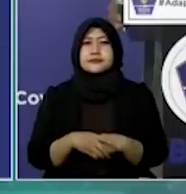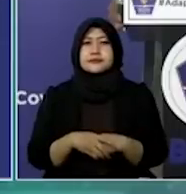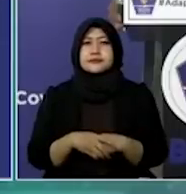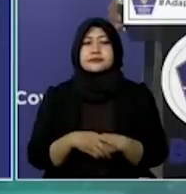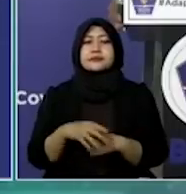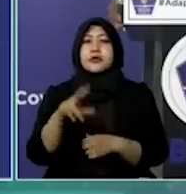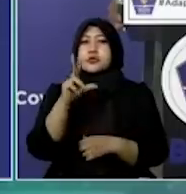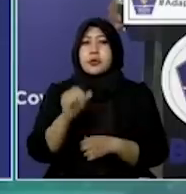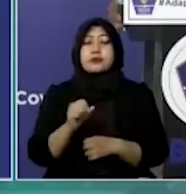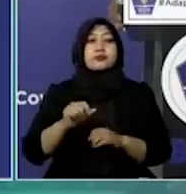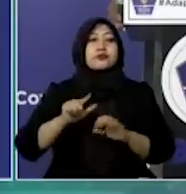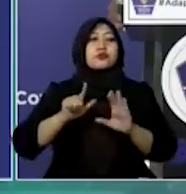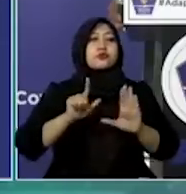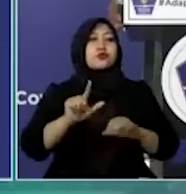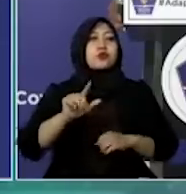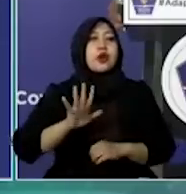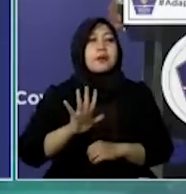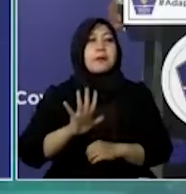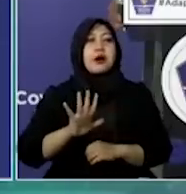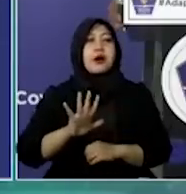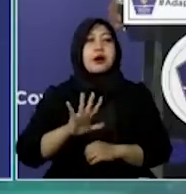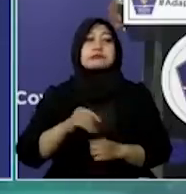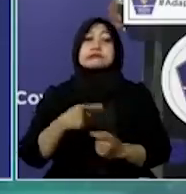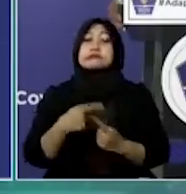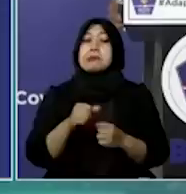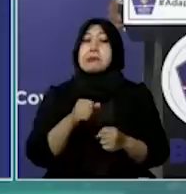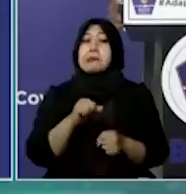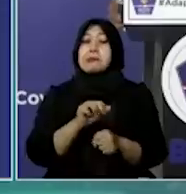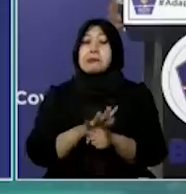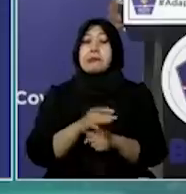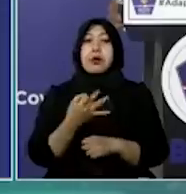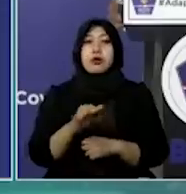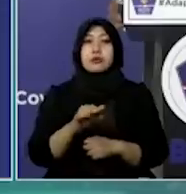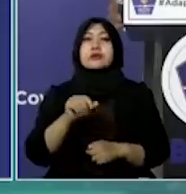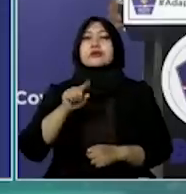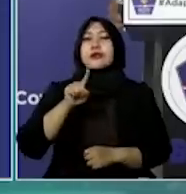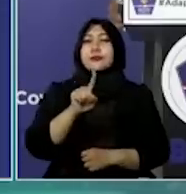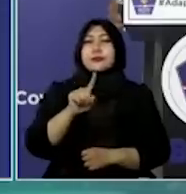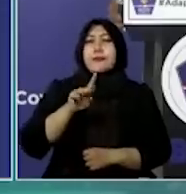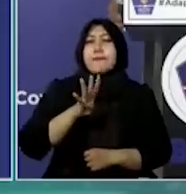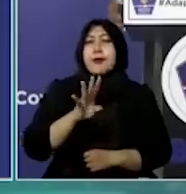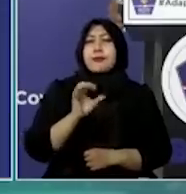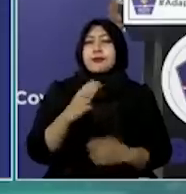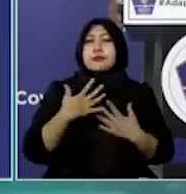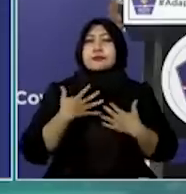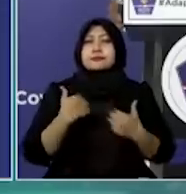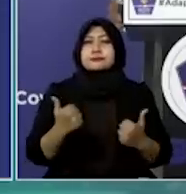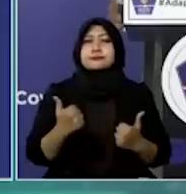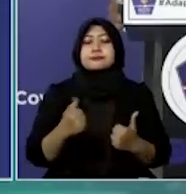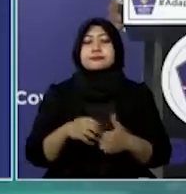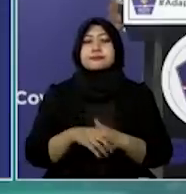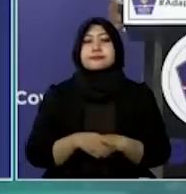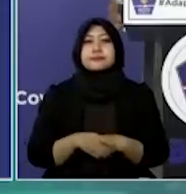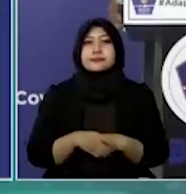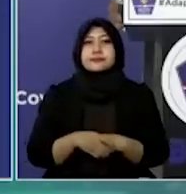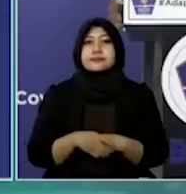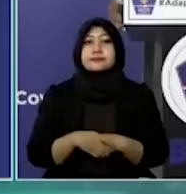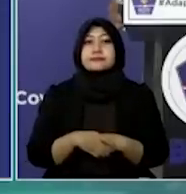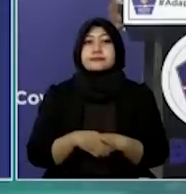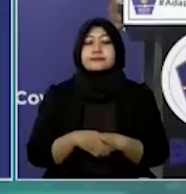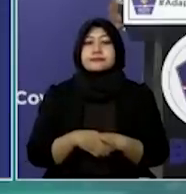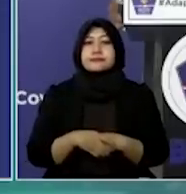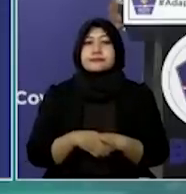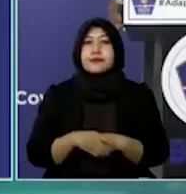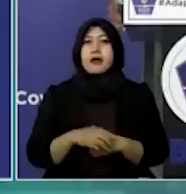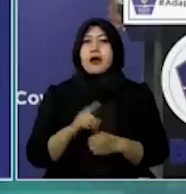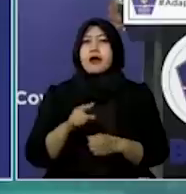Hai Jawa Barat 75 kasus baru dan 140 sembuh Ayo kita